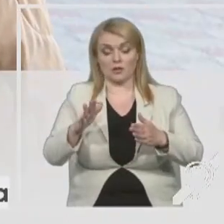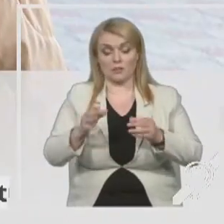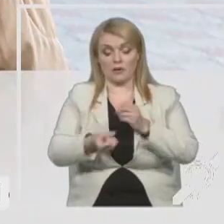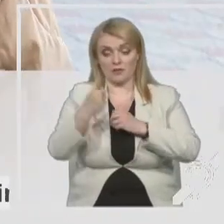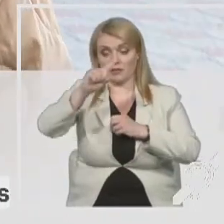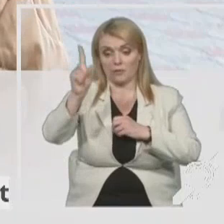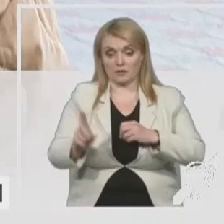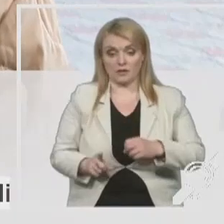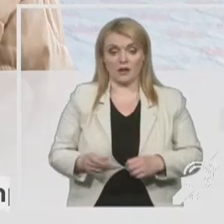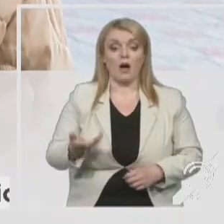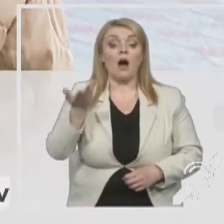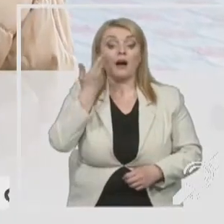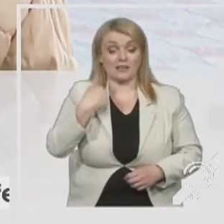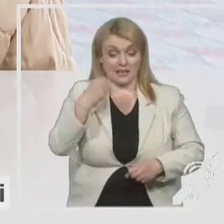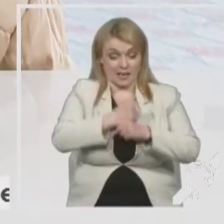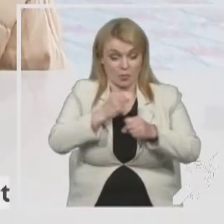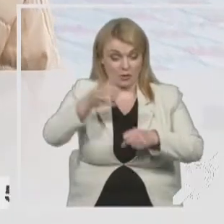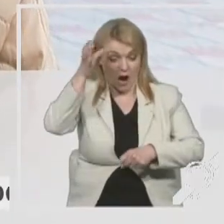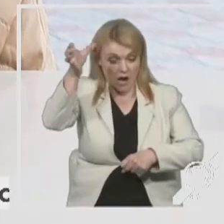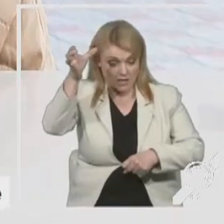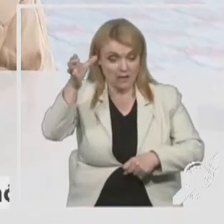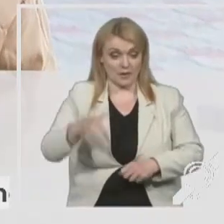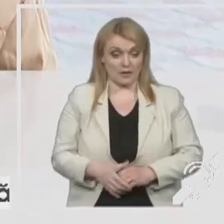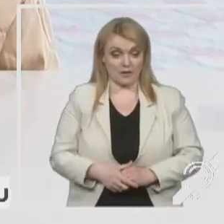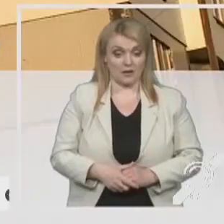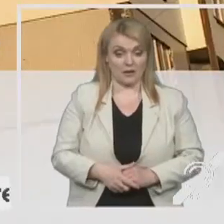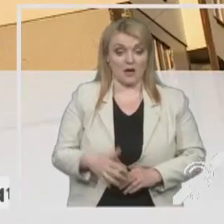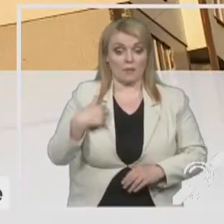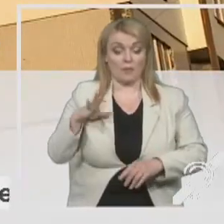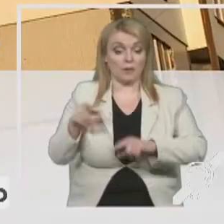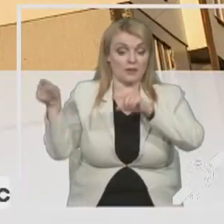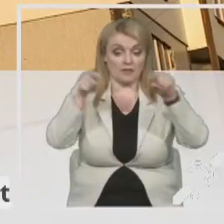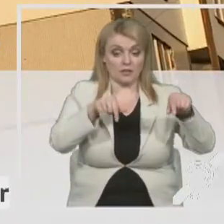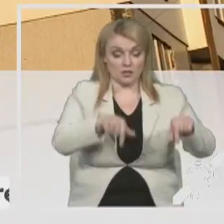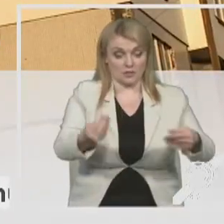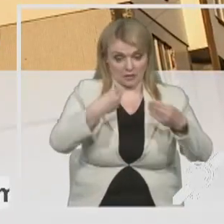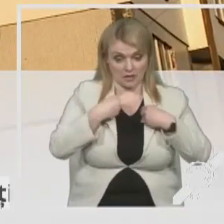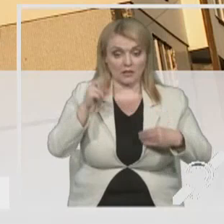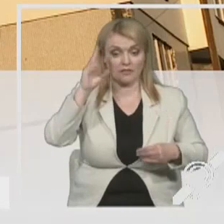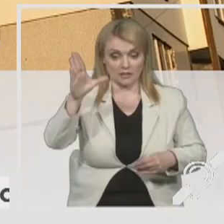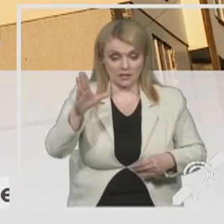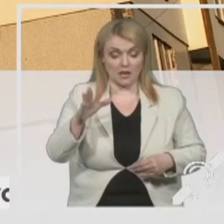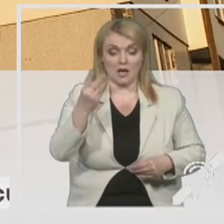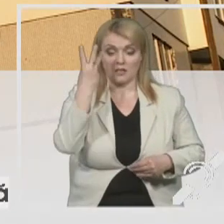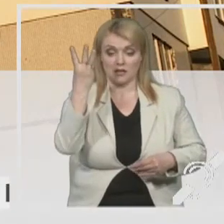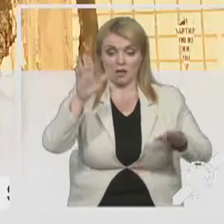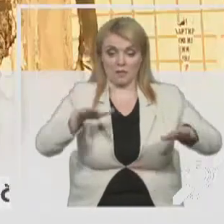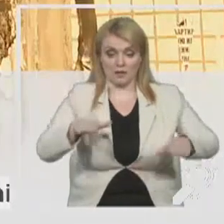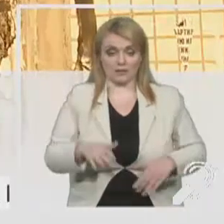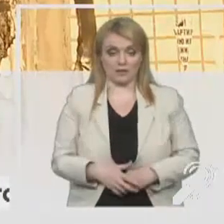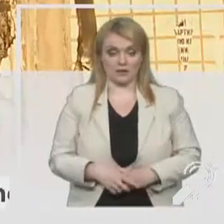работа la Academie, da, și Institut Почвоведения, перевели сюда. Они дали нам три места.